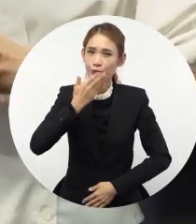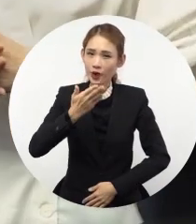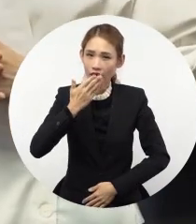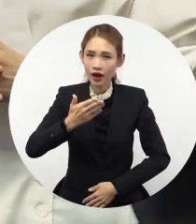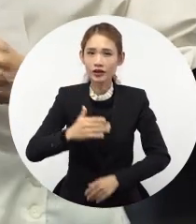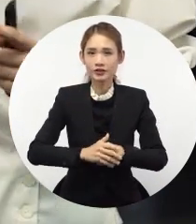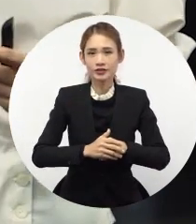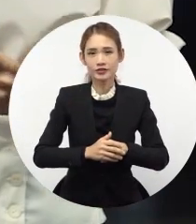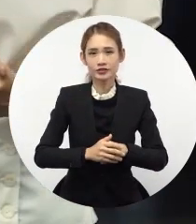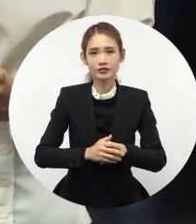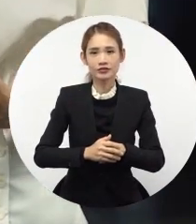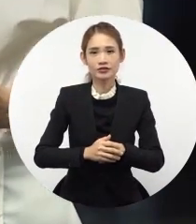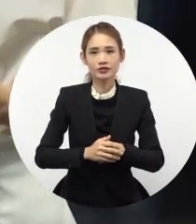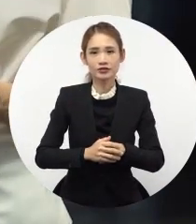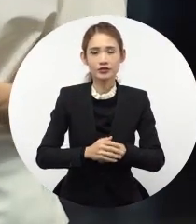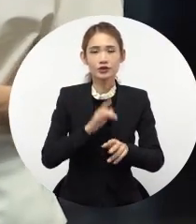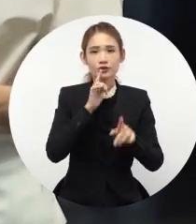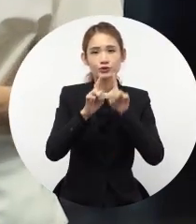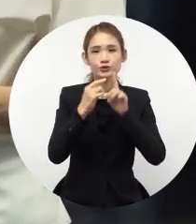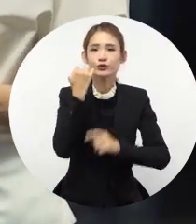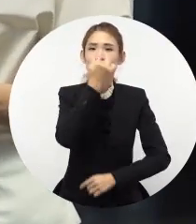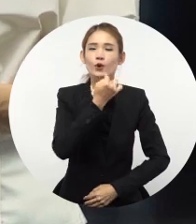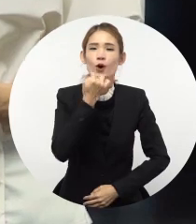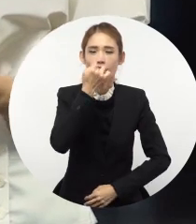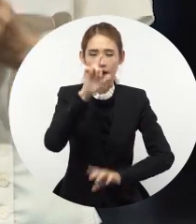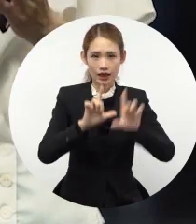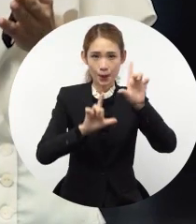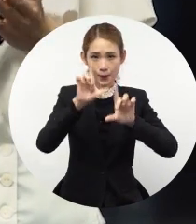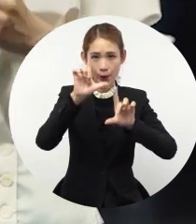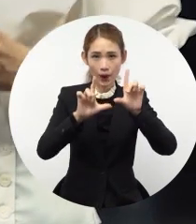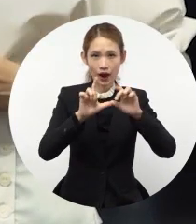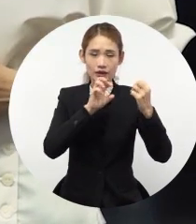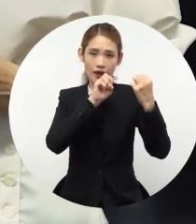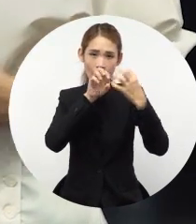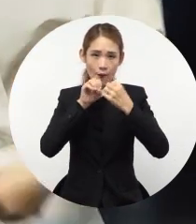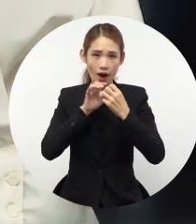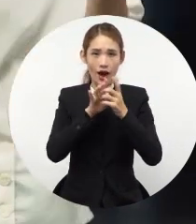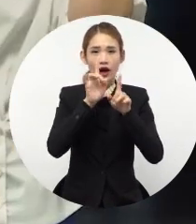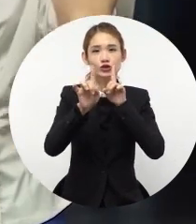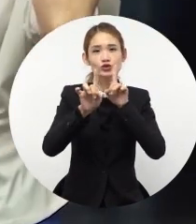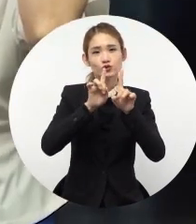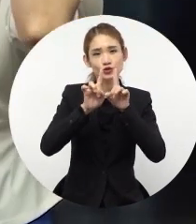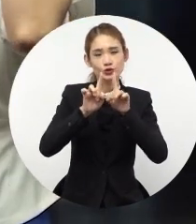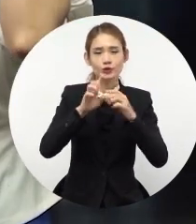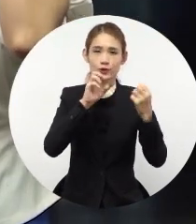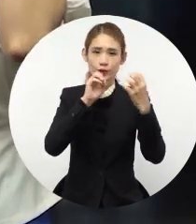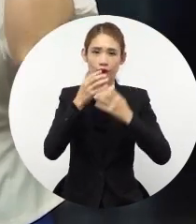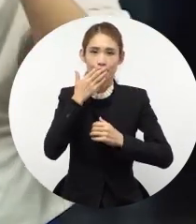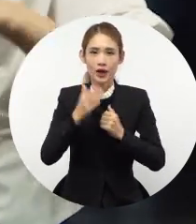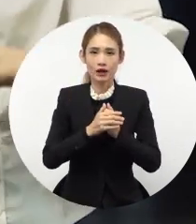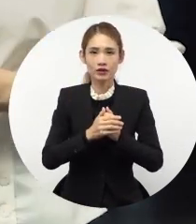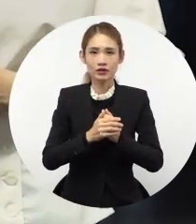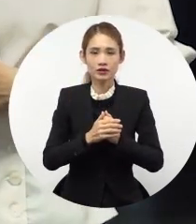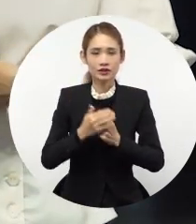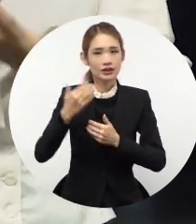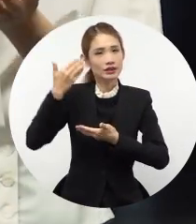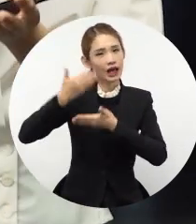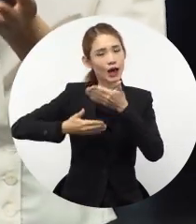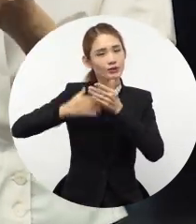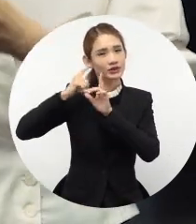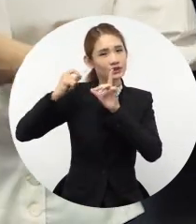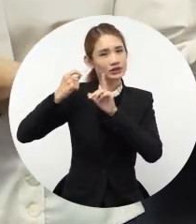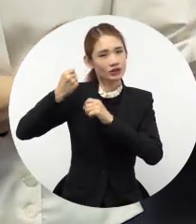있지만 구화, 입의 모양으로 대화를 하는 구화를 할 수도 있고요. 자녀 청력을 사용할 수도